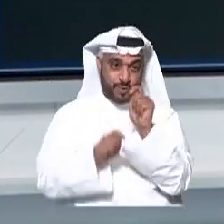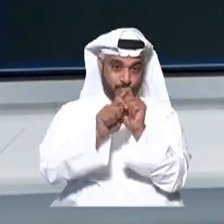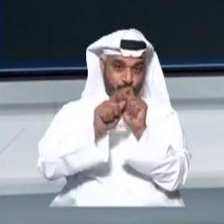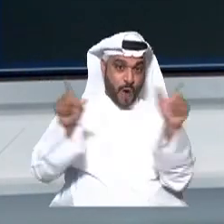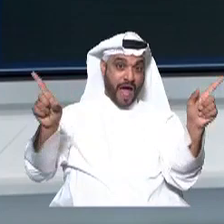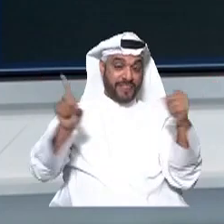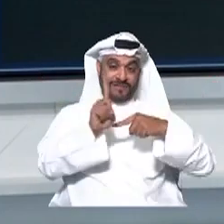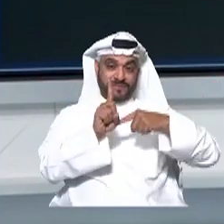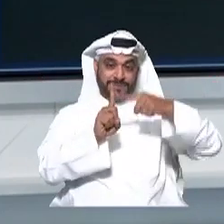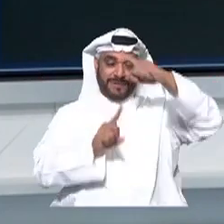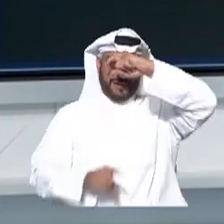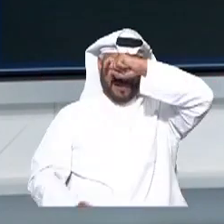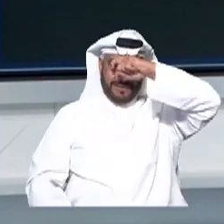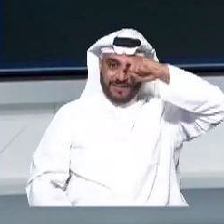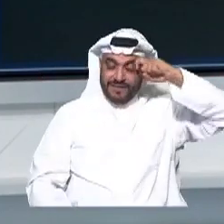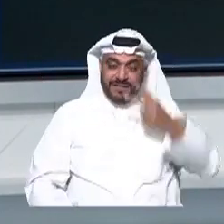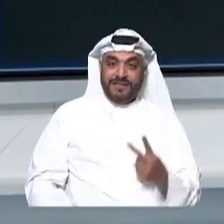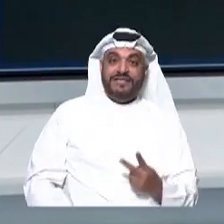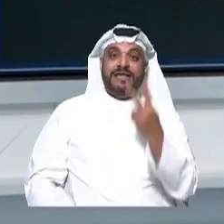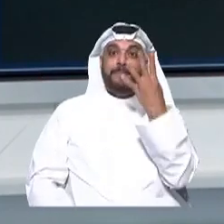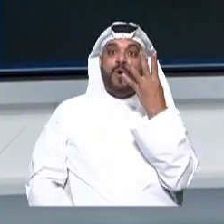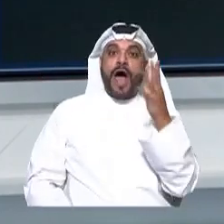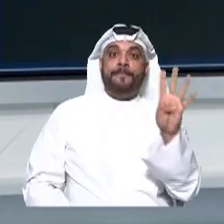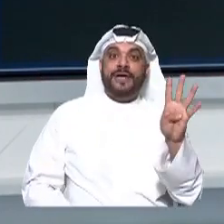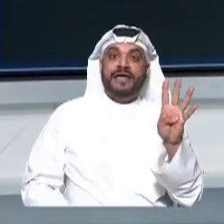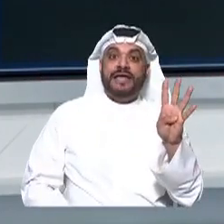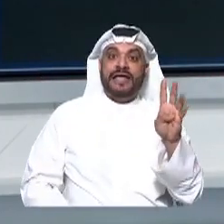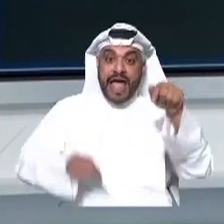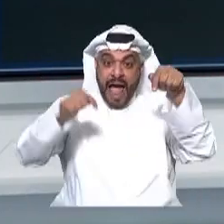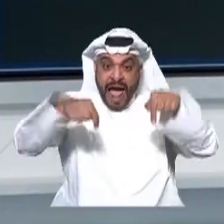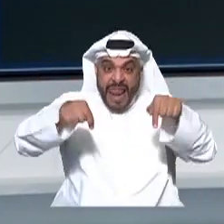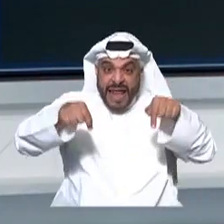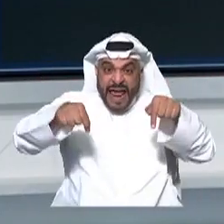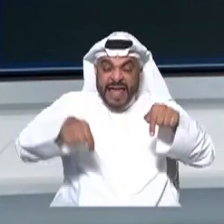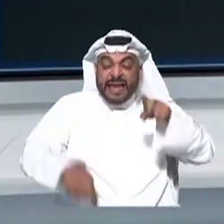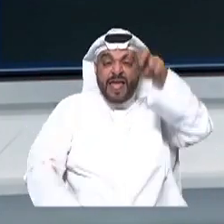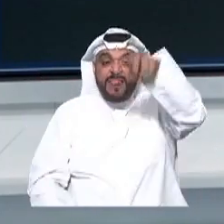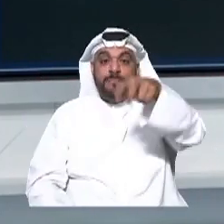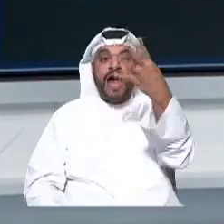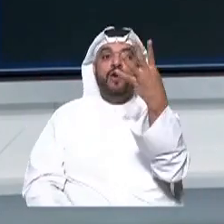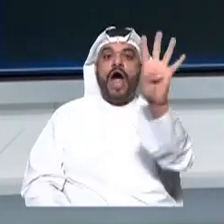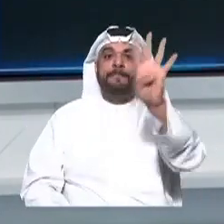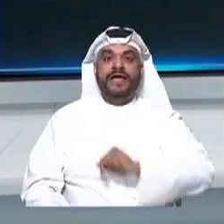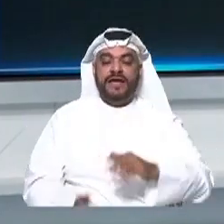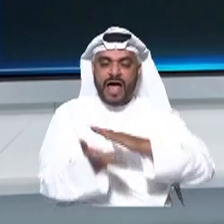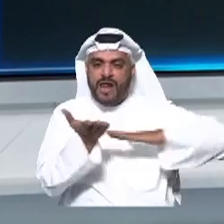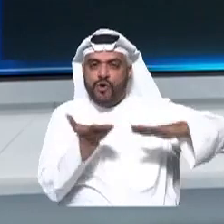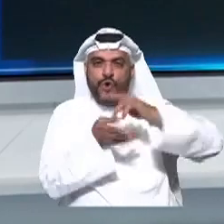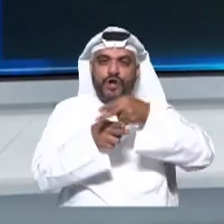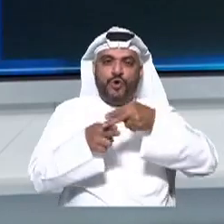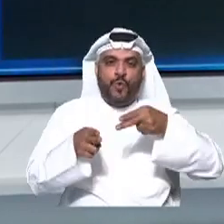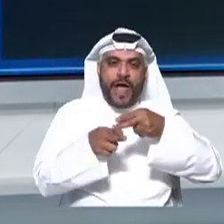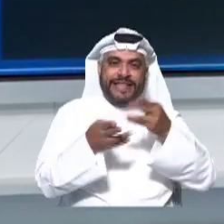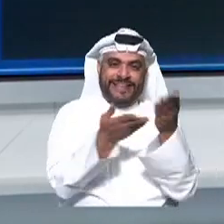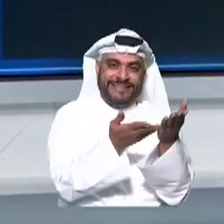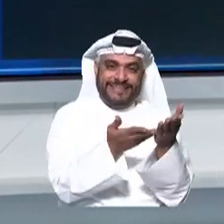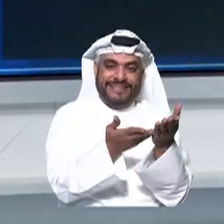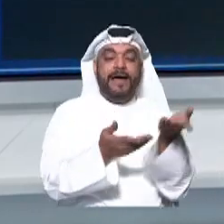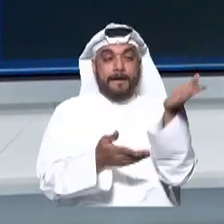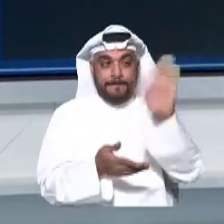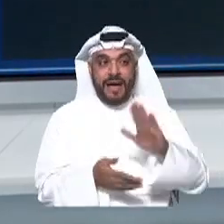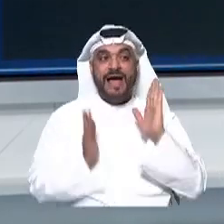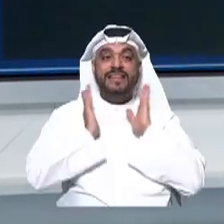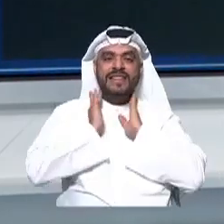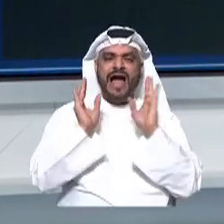السحب، 47 درجة مئوية درجة الحرارة حاليا، سجلت 48 كأقصى درجة حرارة على مدينة الكويت، وأيضا انخفاض وتراجع